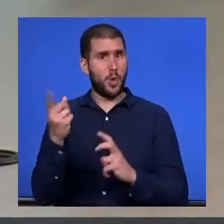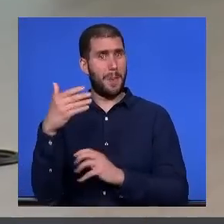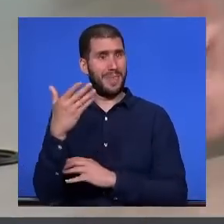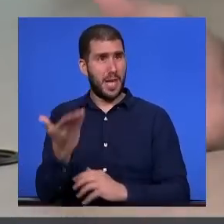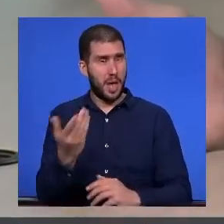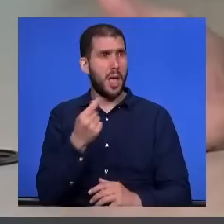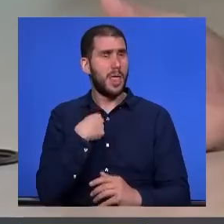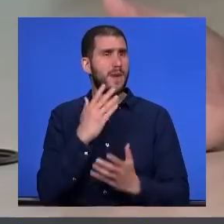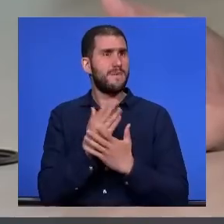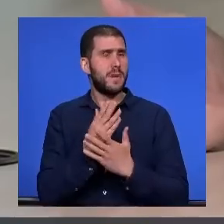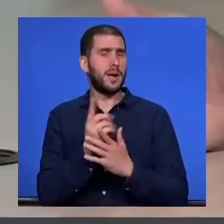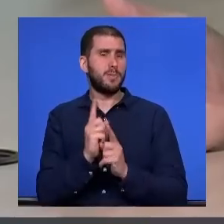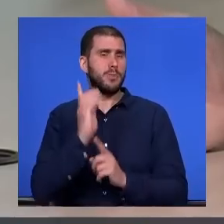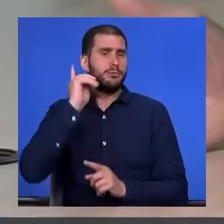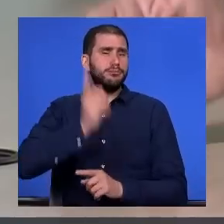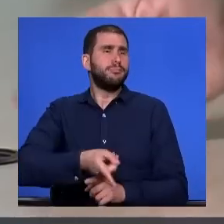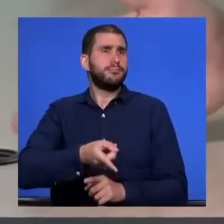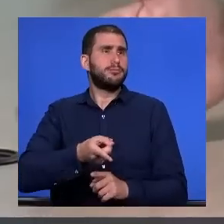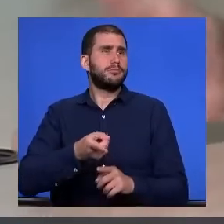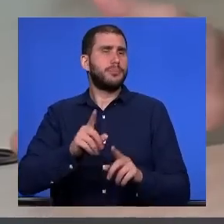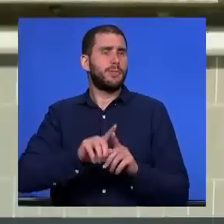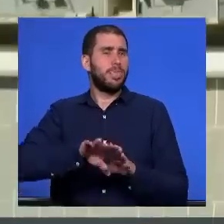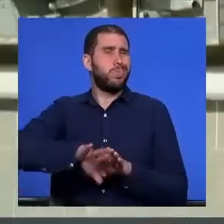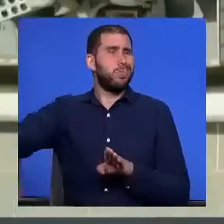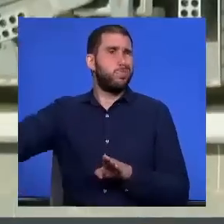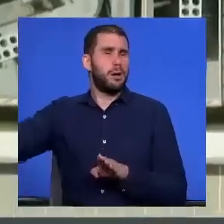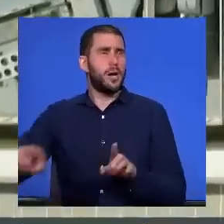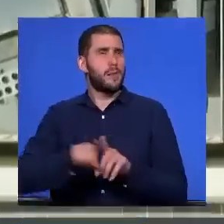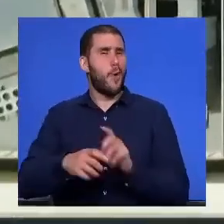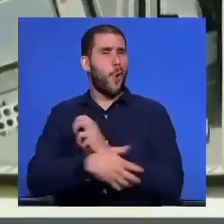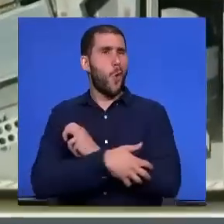אנחנו בעצם דנים אותה לקיום בשוליים, קיום בעוני.